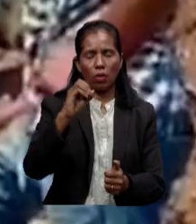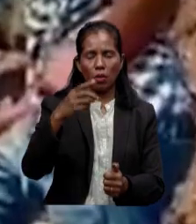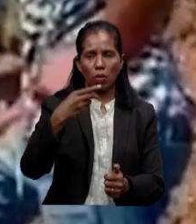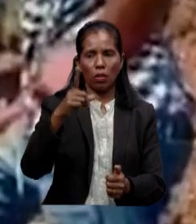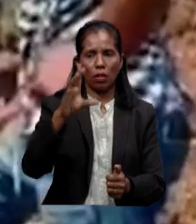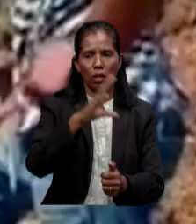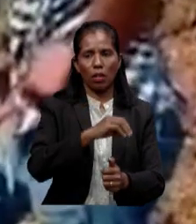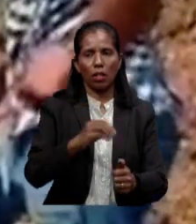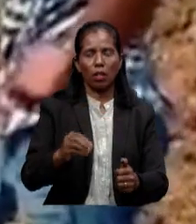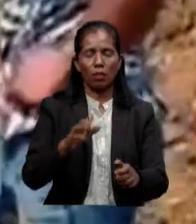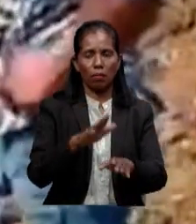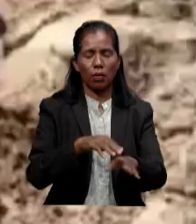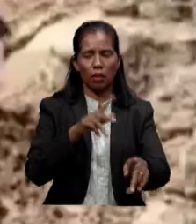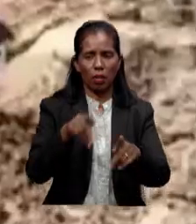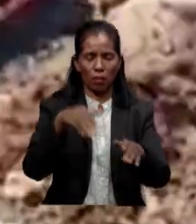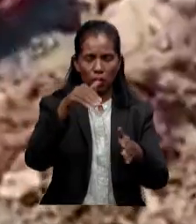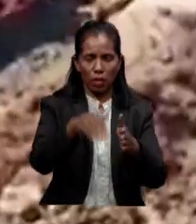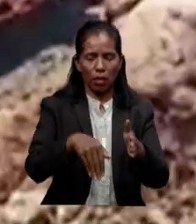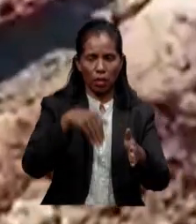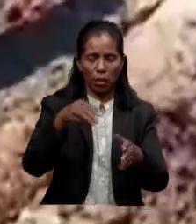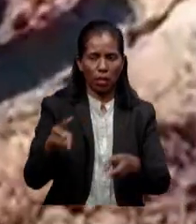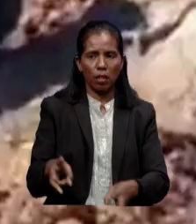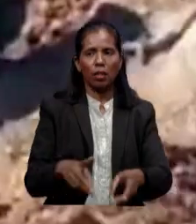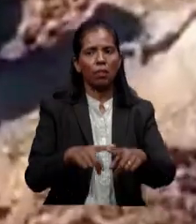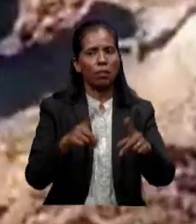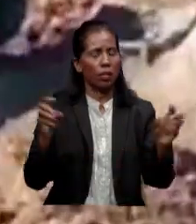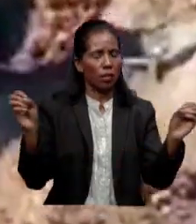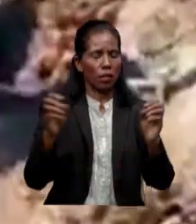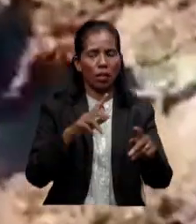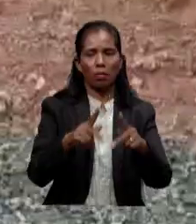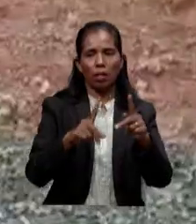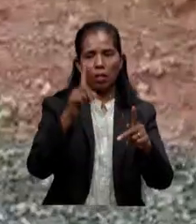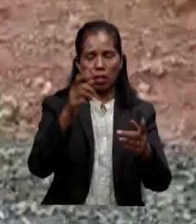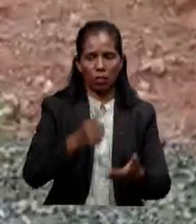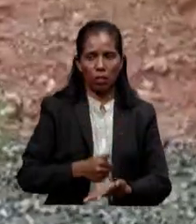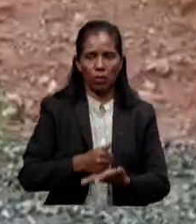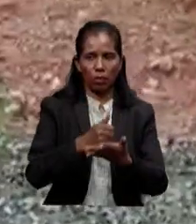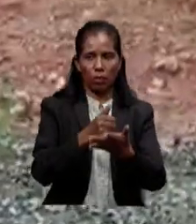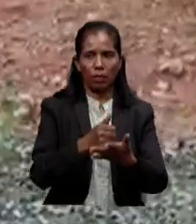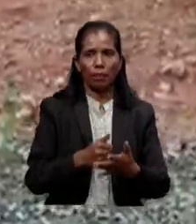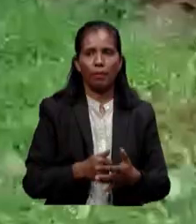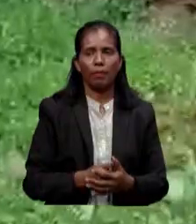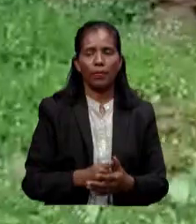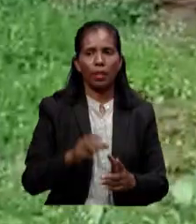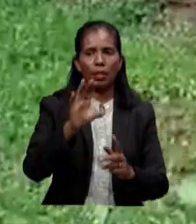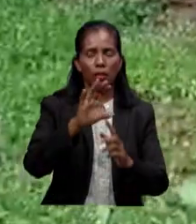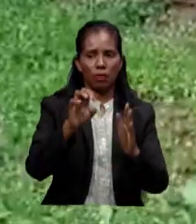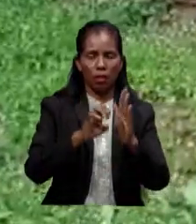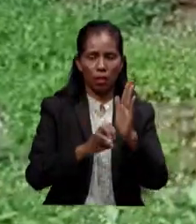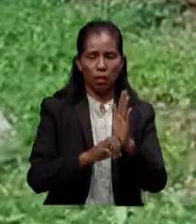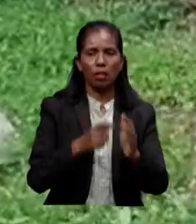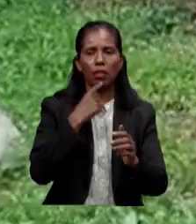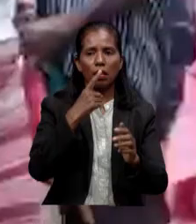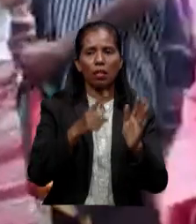antes ne organiza komunidade ho di ke istrada ho liman, mai bela ihe parte ida atau tau matan. Sefial deh atau preocupa saune